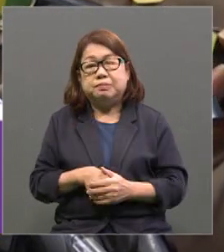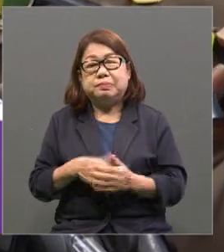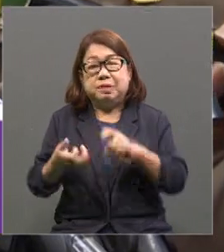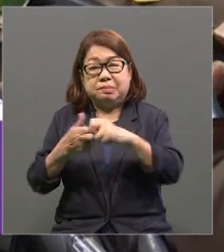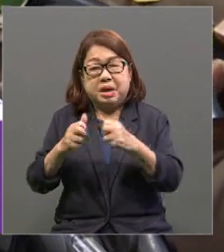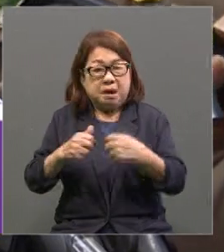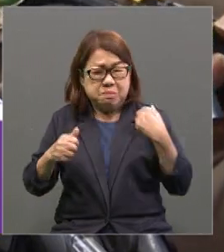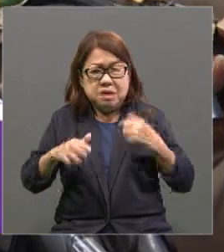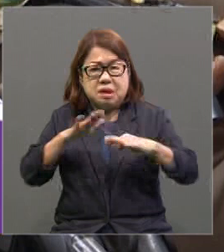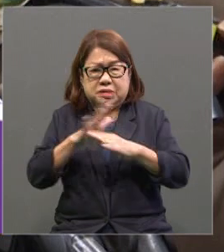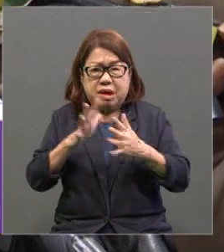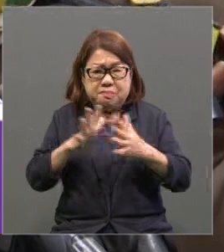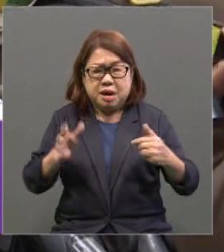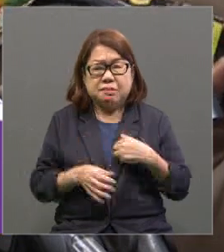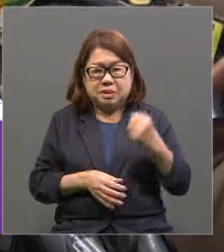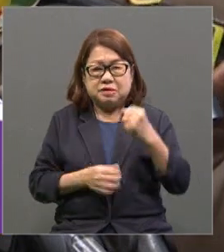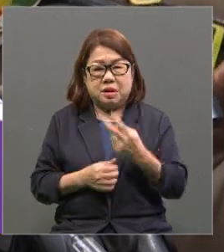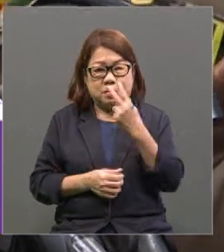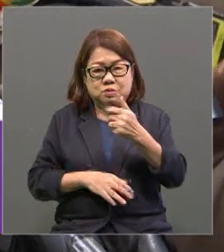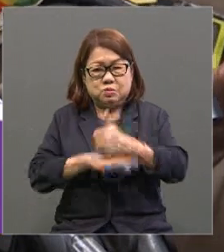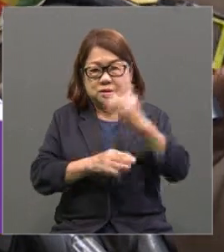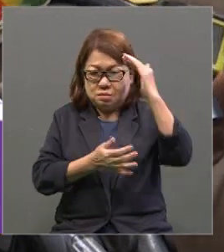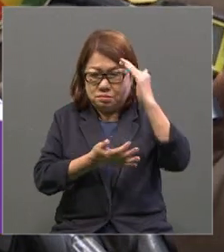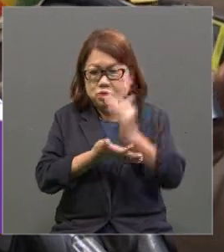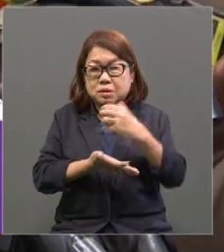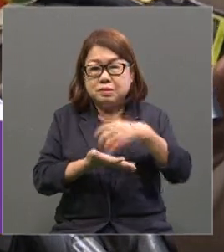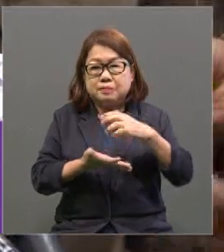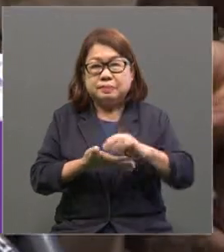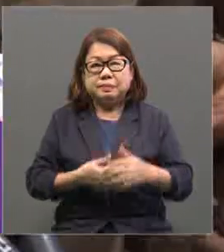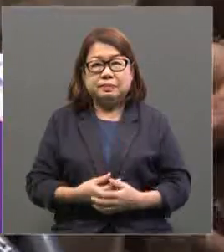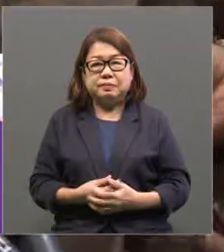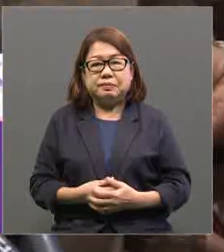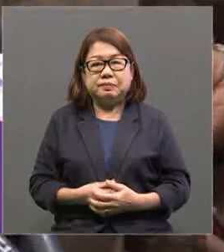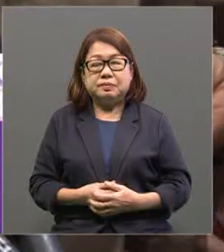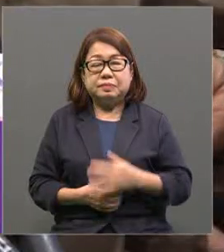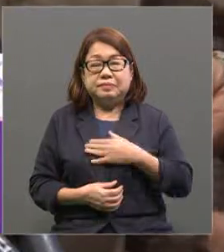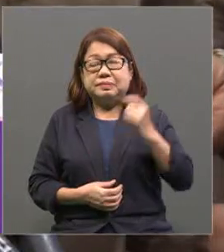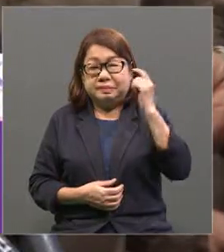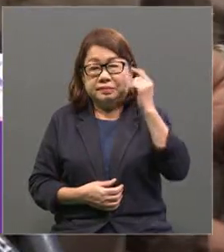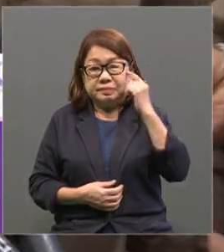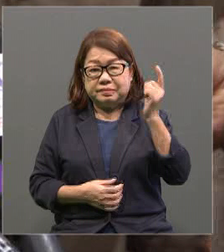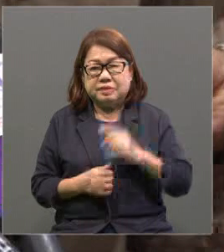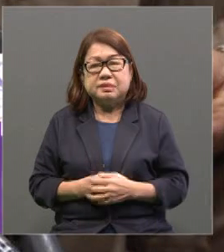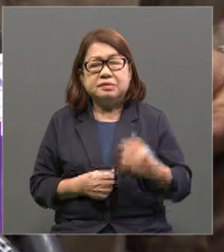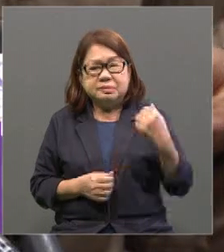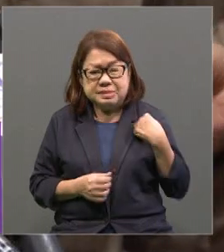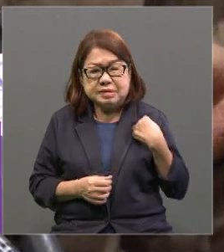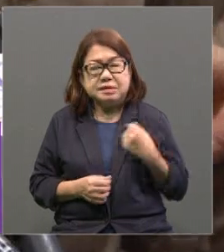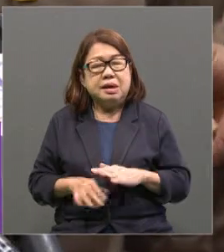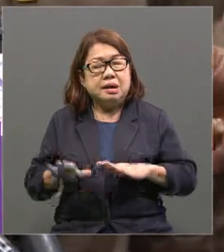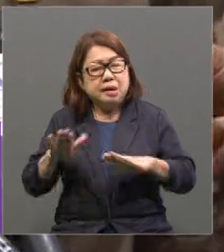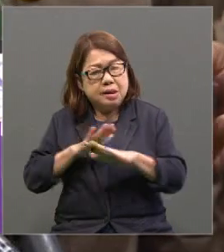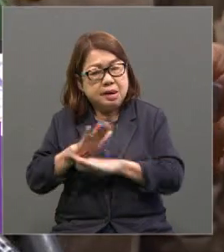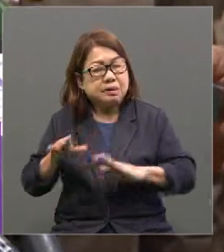มากพอสมควรมั่นใจได้เลยลองฟังเสียงผบ.ตร.ดูครับ คือคิดว่าน่าจะรวบรวมไปทีเดียวใช่